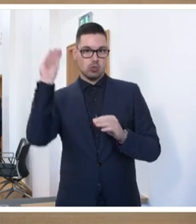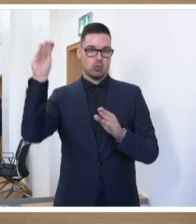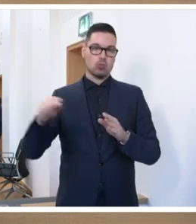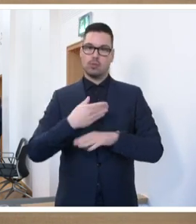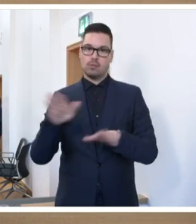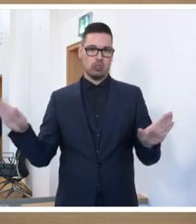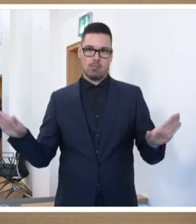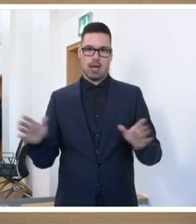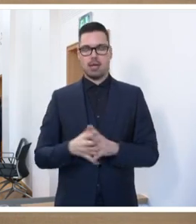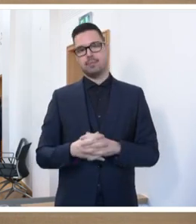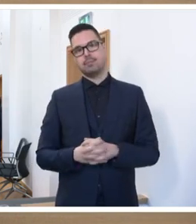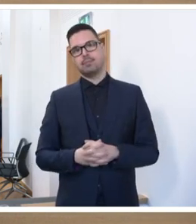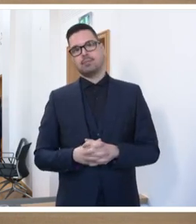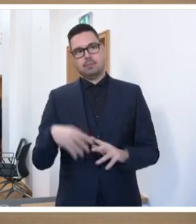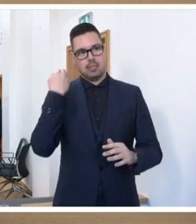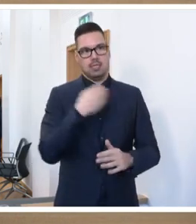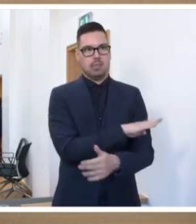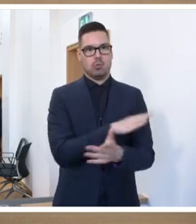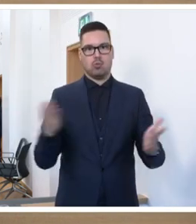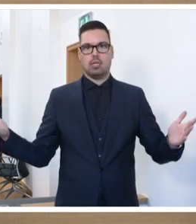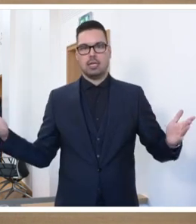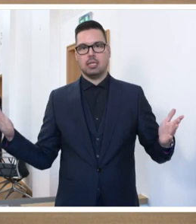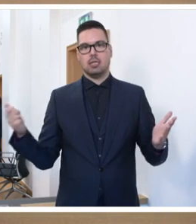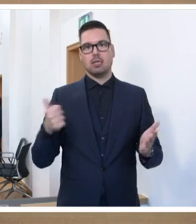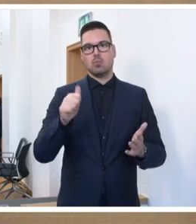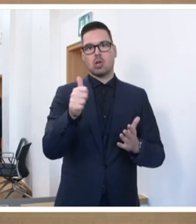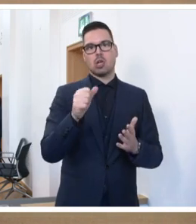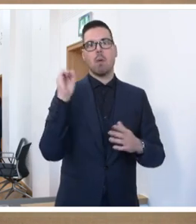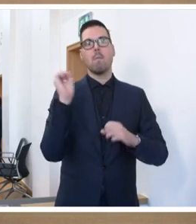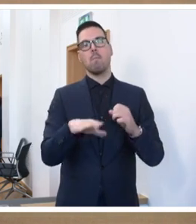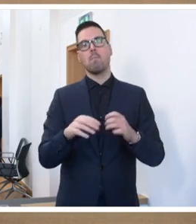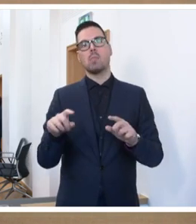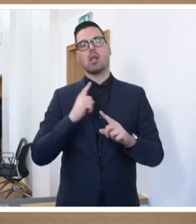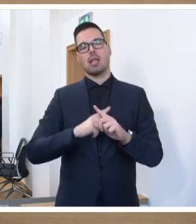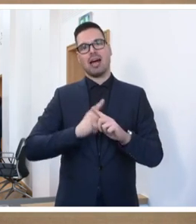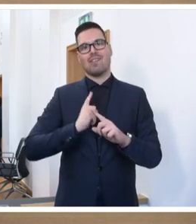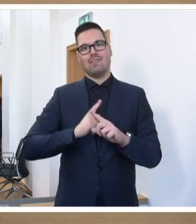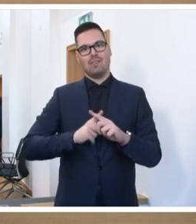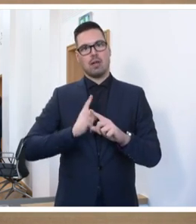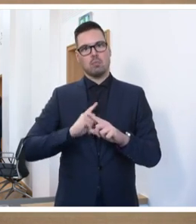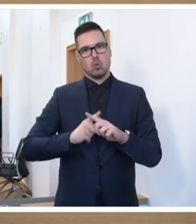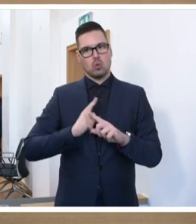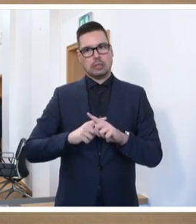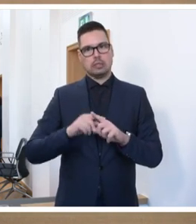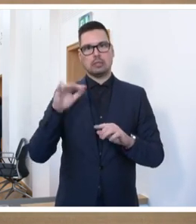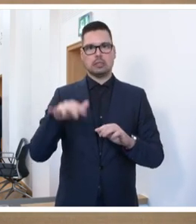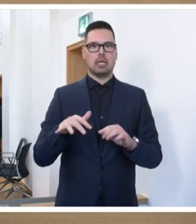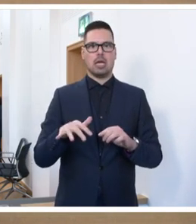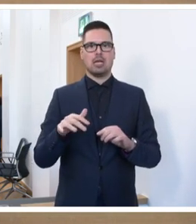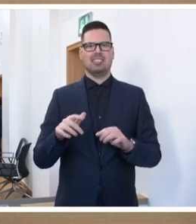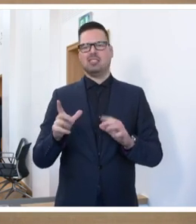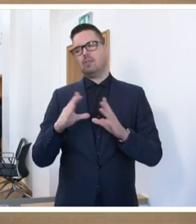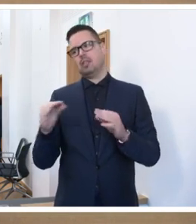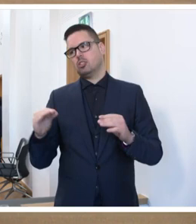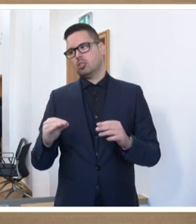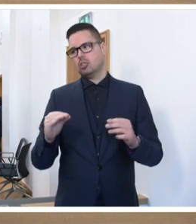vermeiden. Liebe Kolleginnen und Kollegen, ein pauschales Böllerverbot wurde auch ins Gespräch gebracht. Davon halten wir wenig, weil die, die